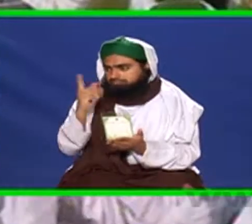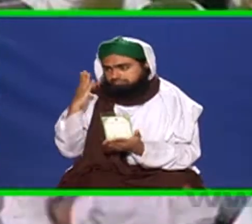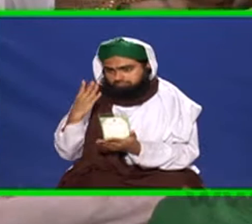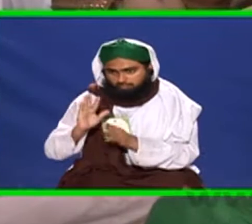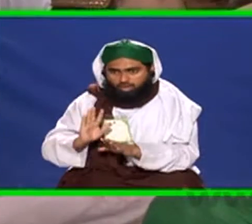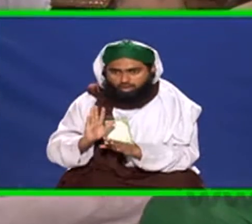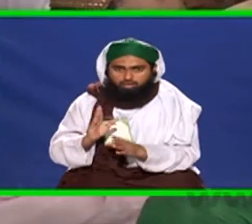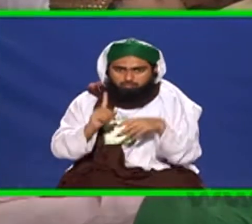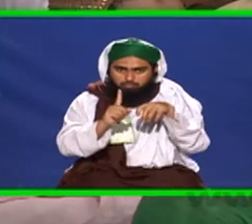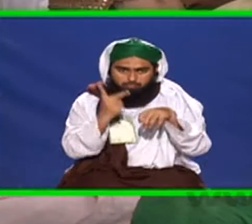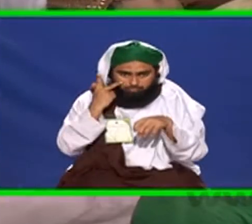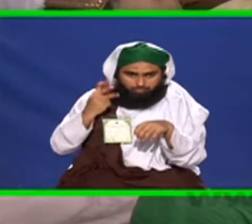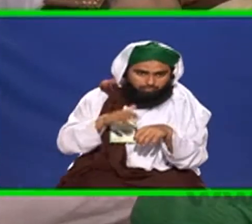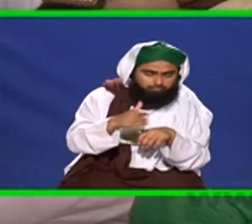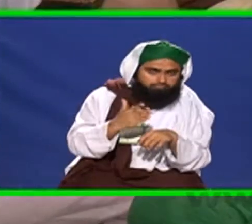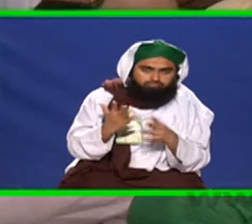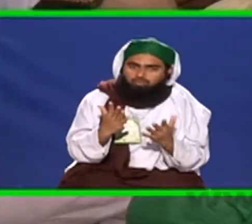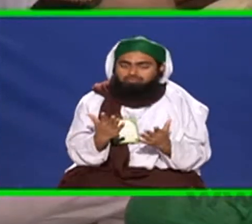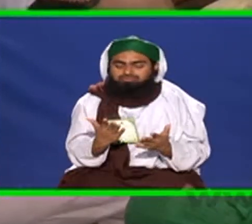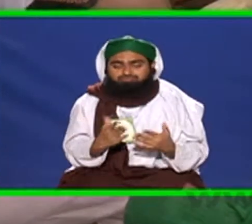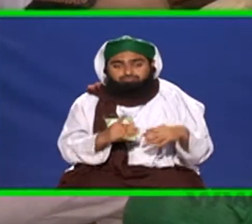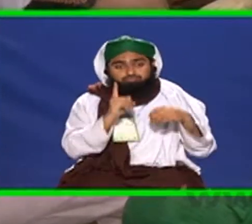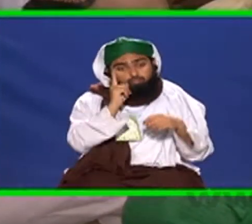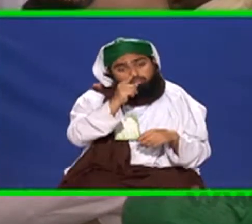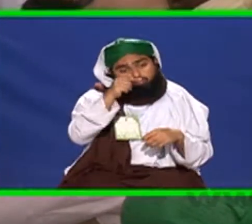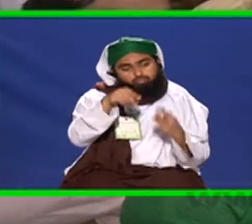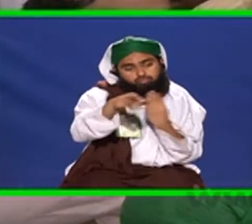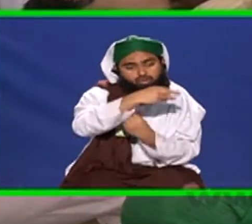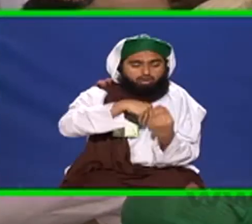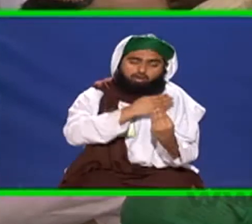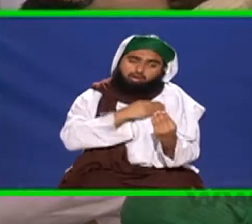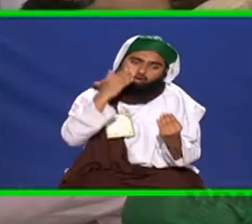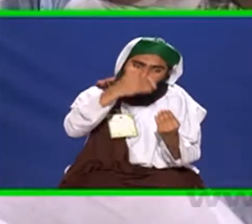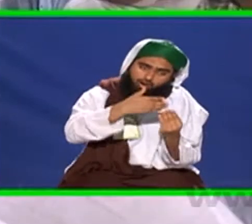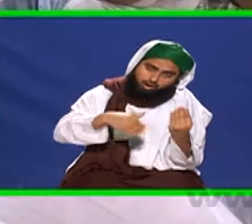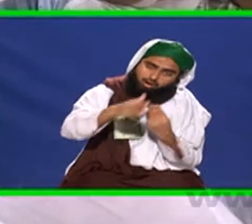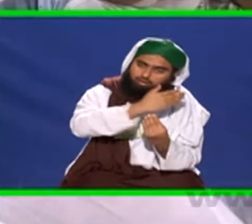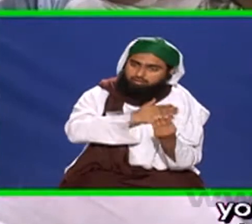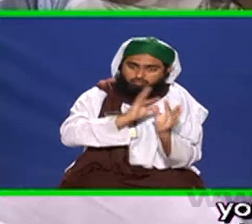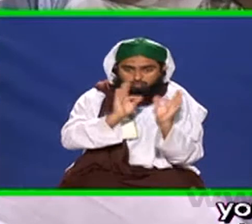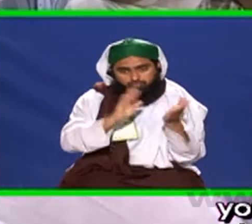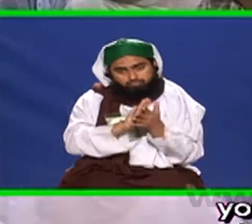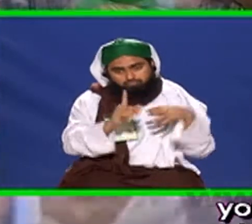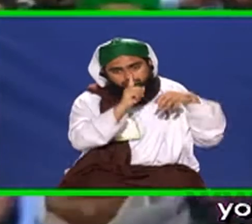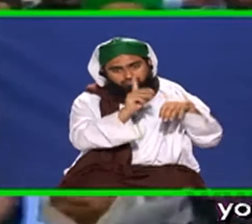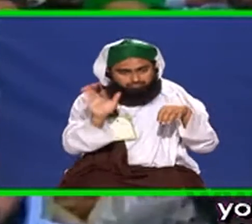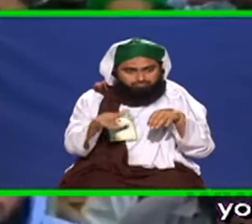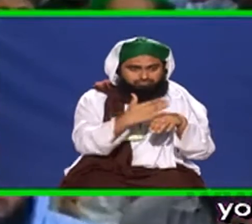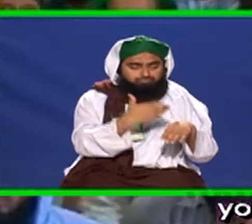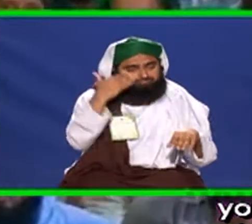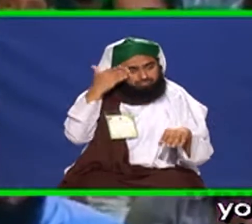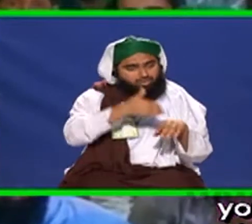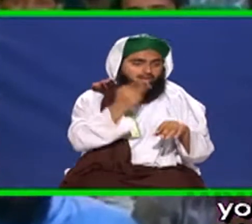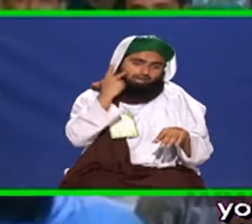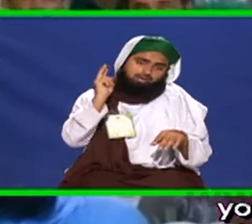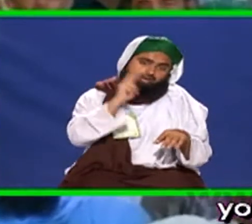ہے نظر کا. اب آپ کو آتا ہو تو آتا ہو، ہمیں تو نظر نہیں آتا. تو اس حج میں جاؤ گے تو مدینہ نظر آئے